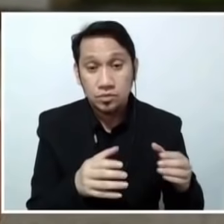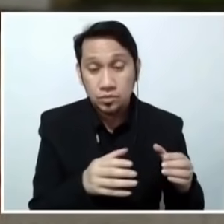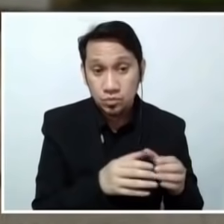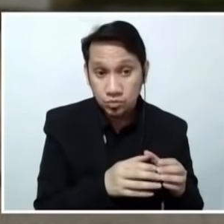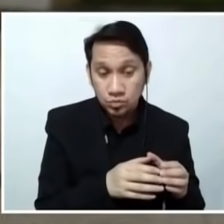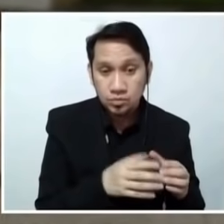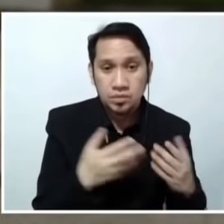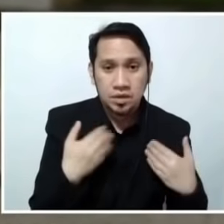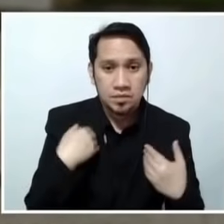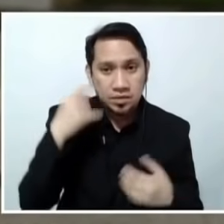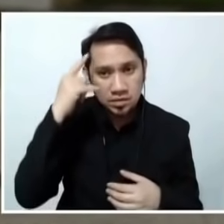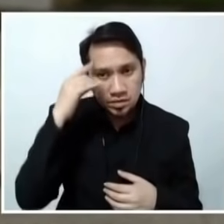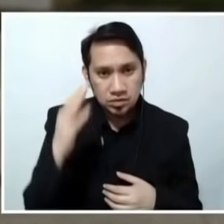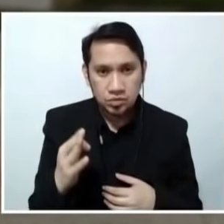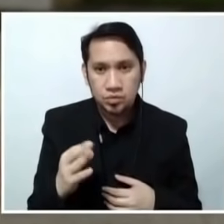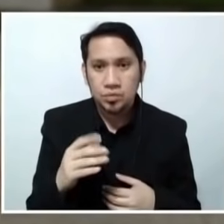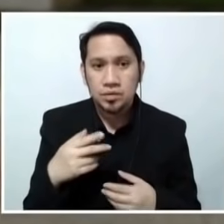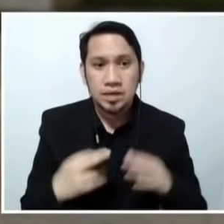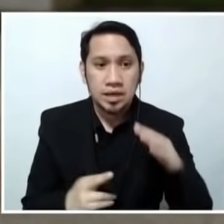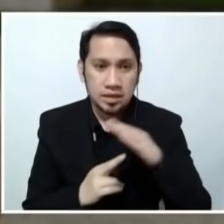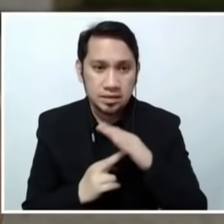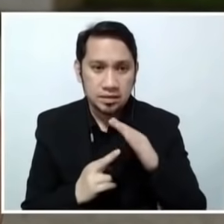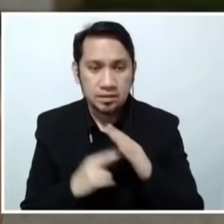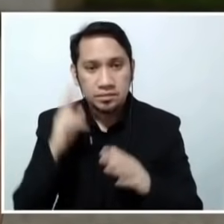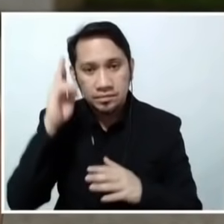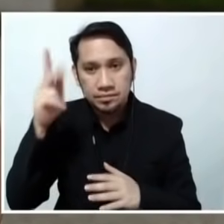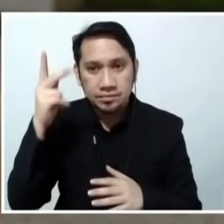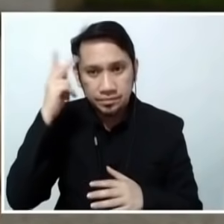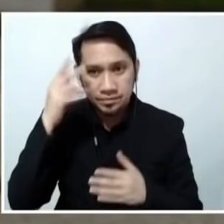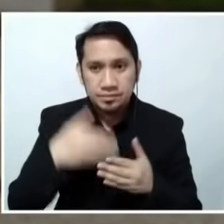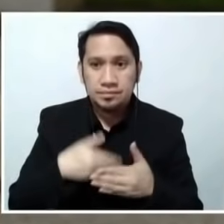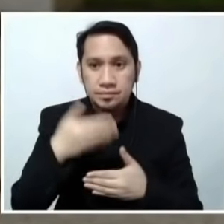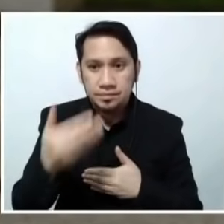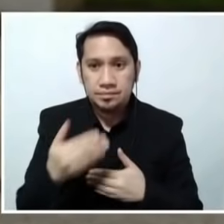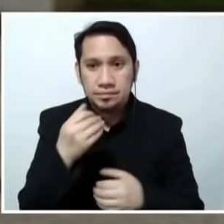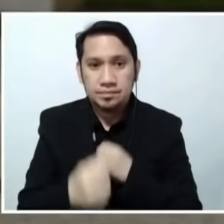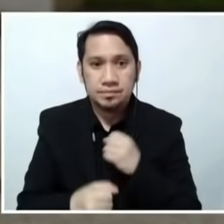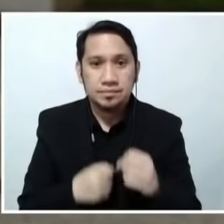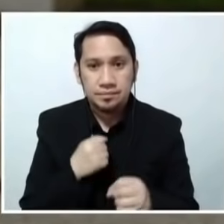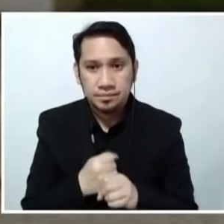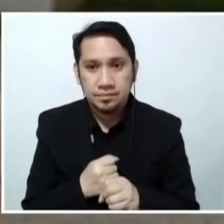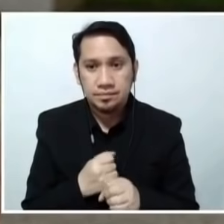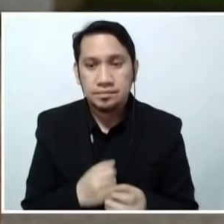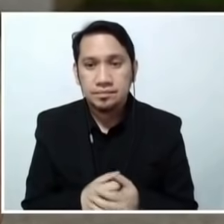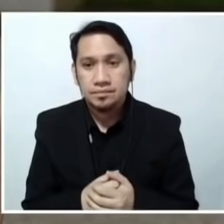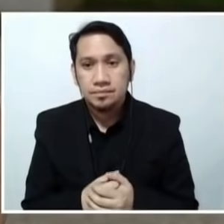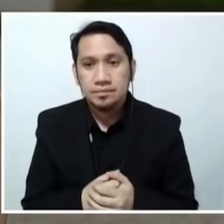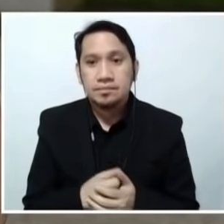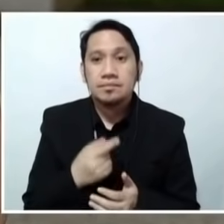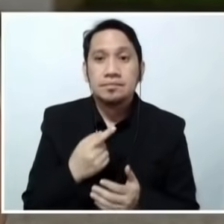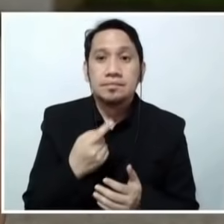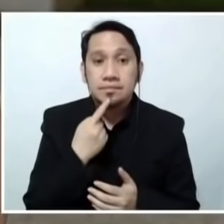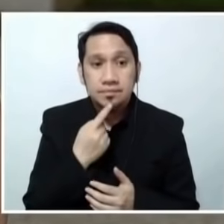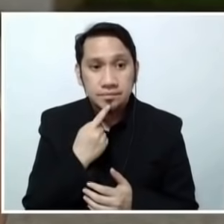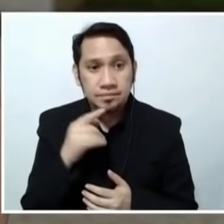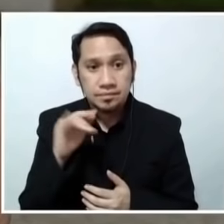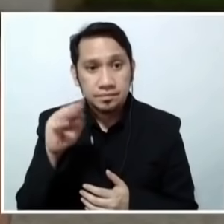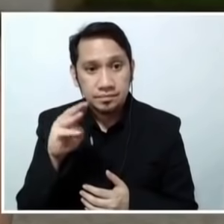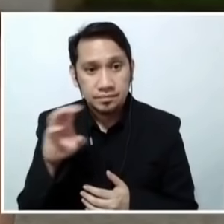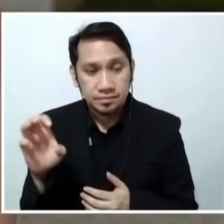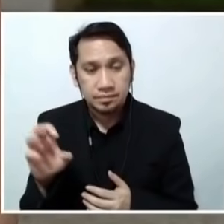ng desisyon nitong magretiro sa politika sa susunod na taon. Ibinuyag naman ni Senator Amy Marcos ang